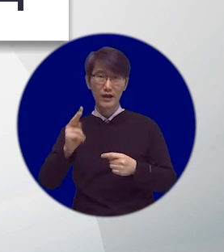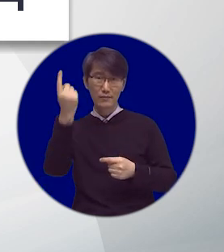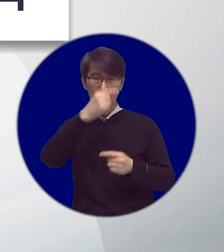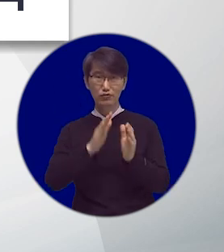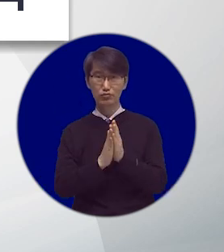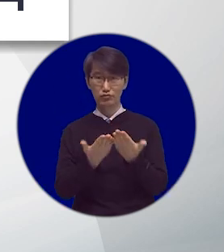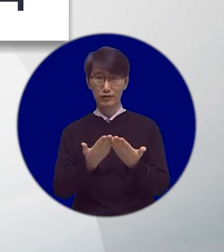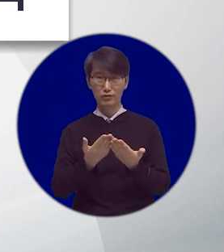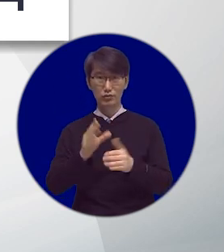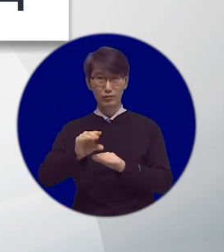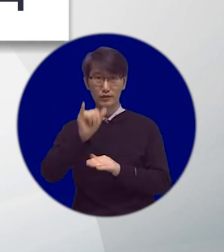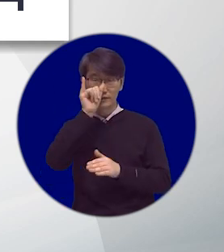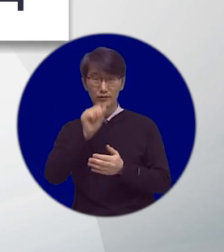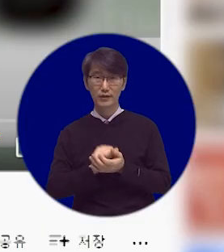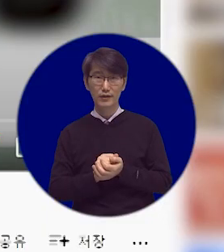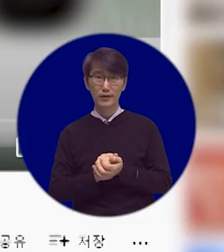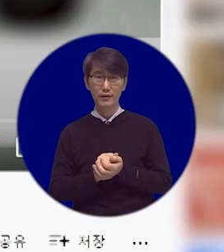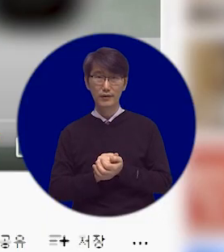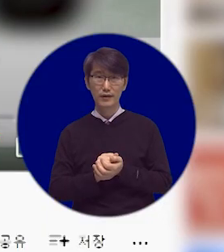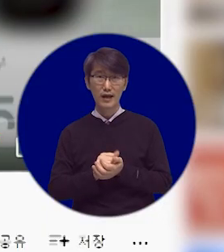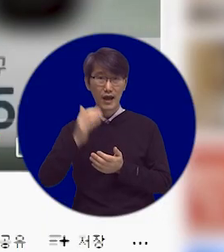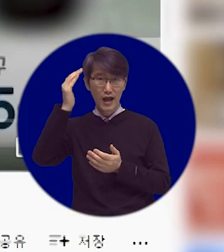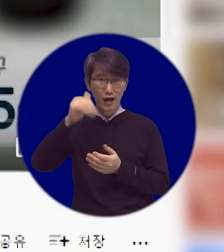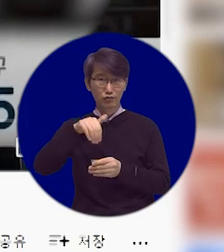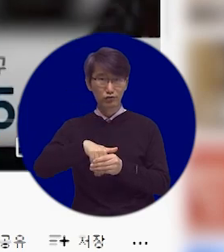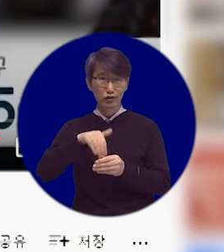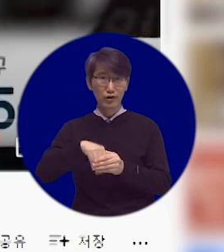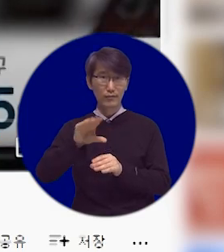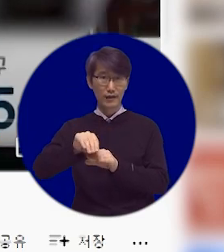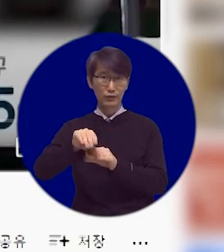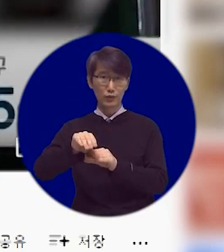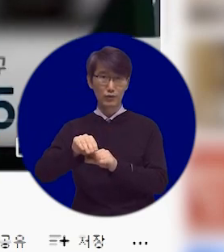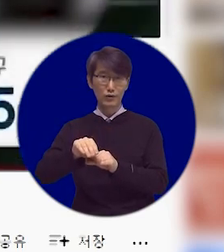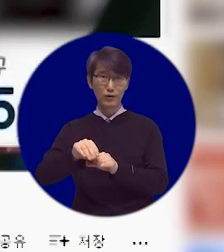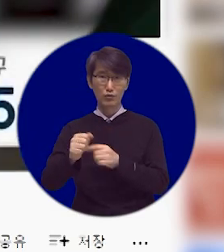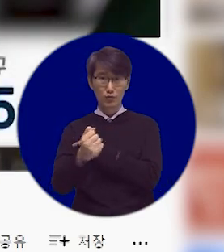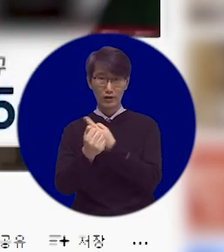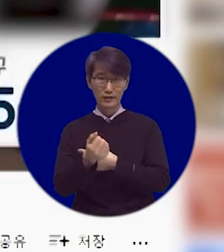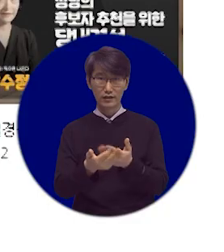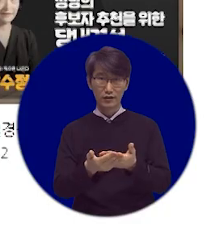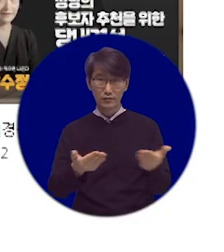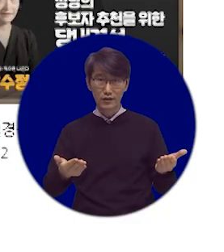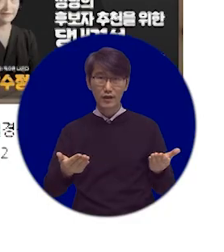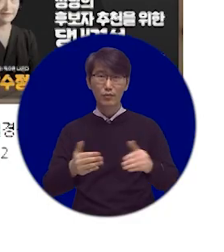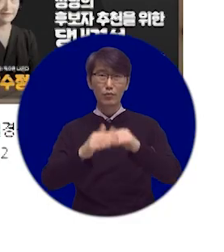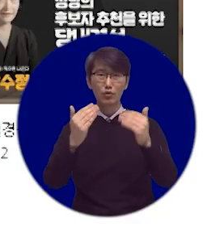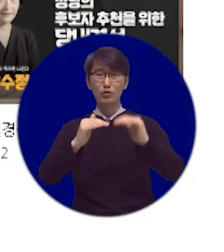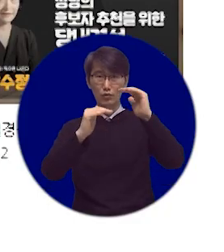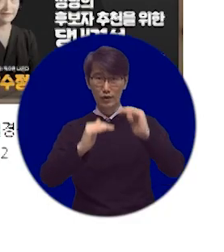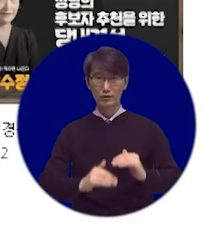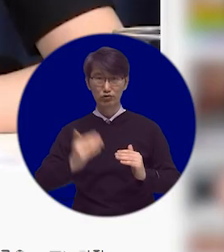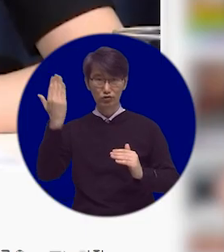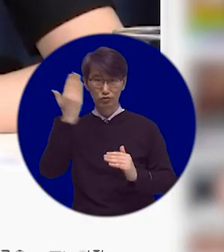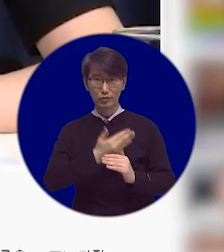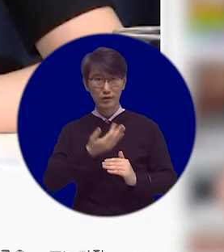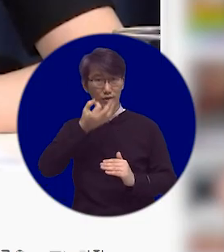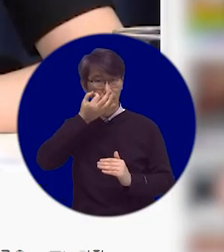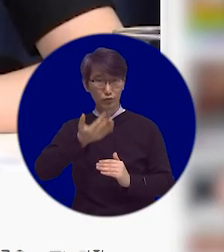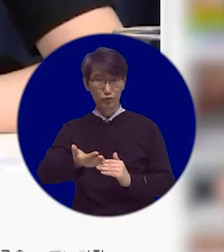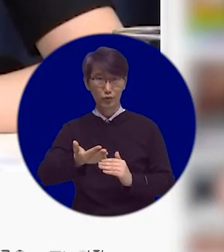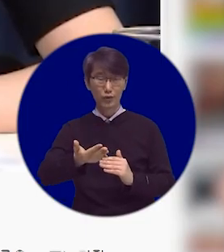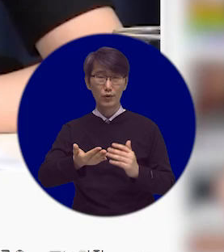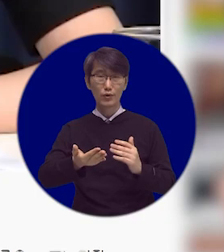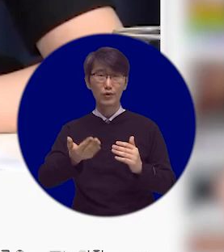페이스북에서도 동시 생중계됩니다. 한편 한국선거방송은 유권자에게 선거의 모든 과정을 투명하게